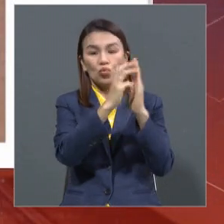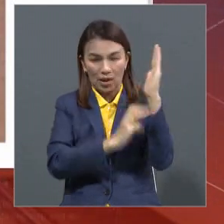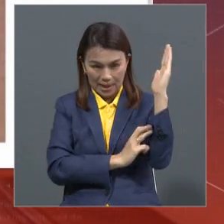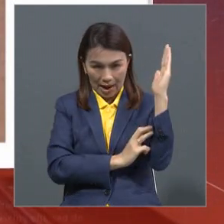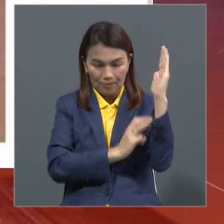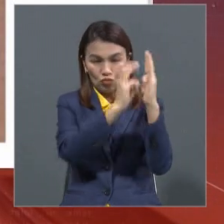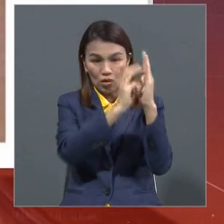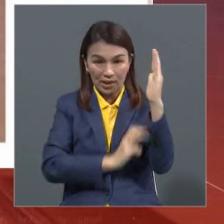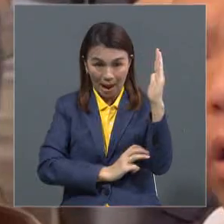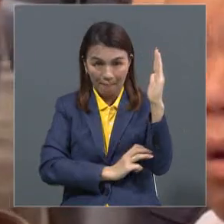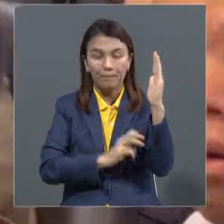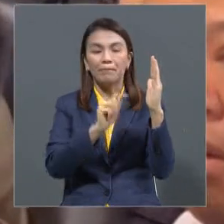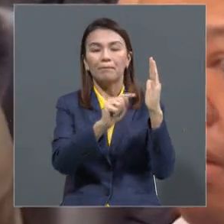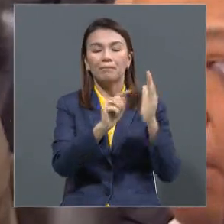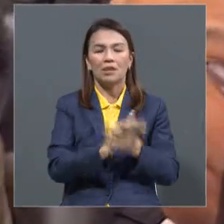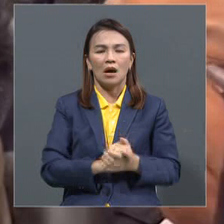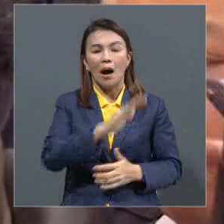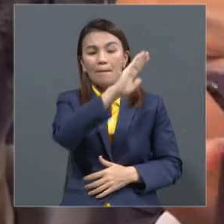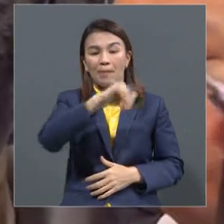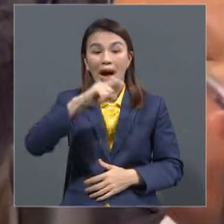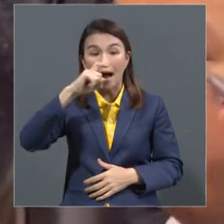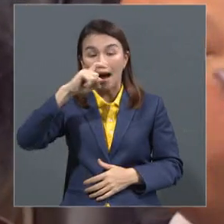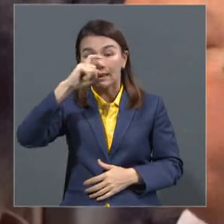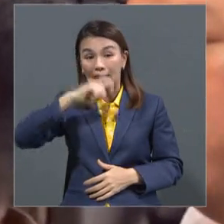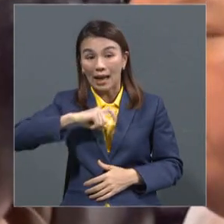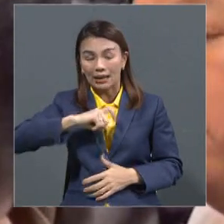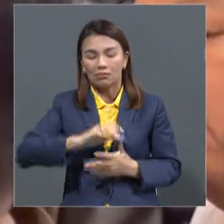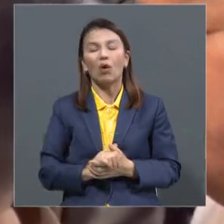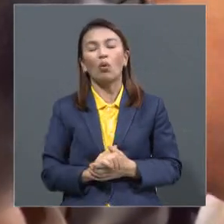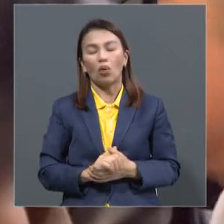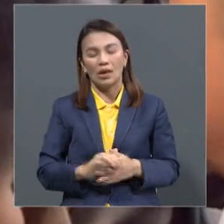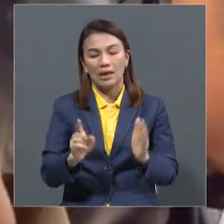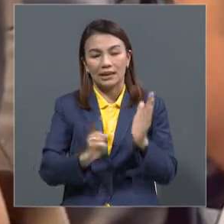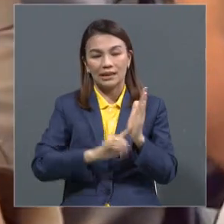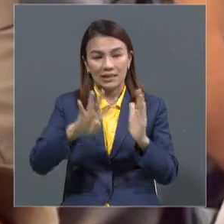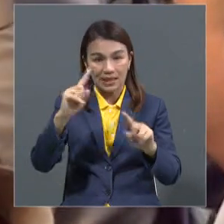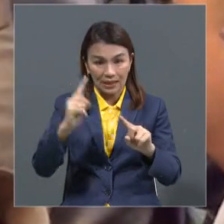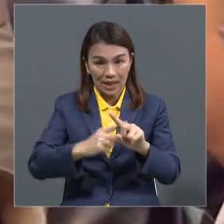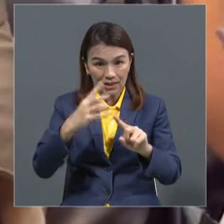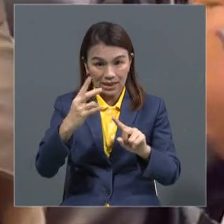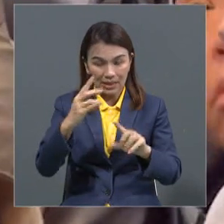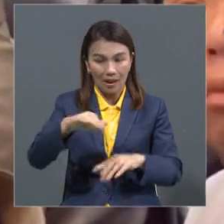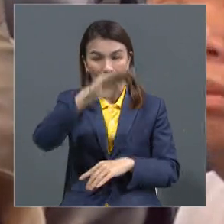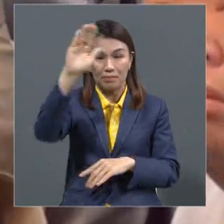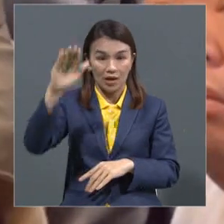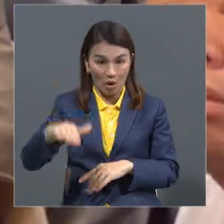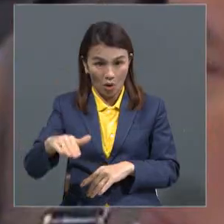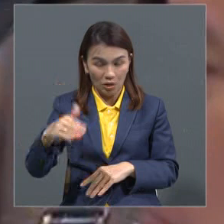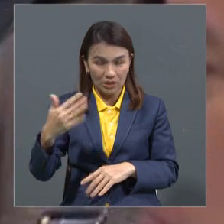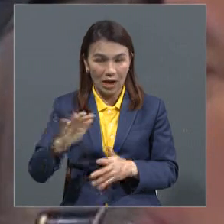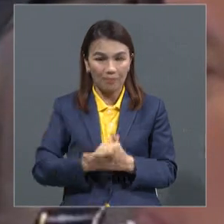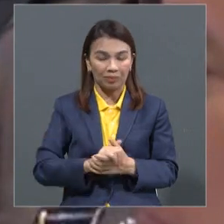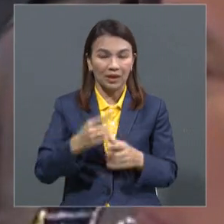คนแรกสุดเลยที่เมื่อกี้บอกไปที่มาไทยพร้อมกัน 4กรกฎาคมจริงๆเนี่ยมากัน 2คนพี่น้องแต่ว่าตัวน้อง